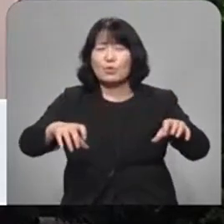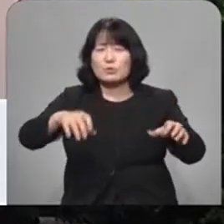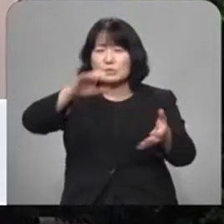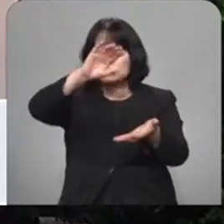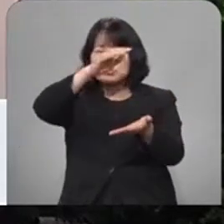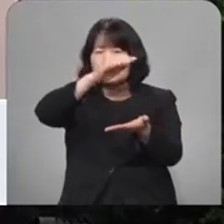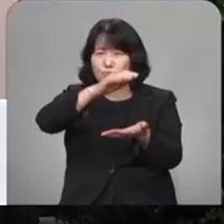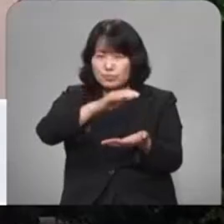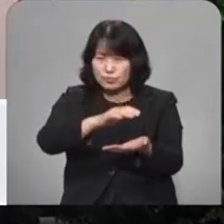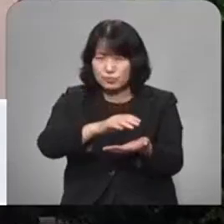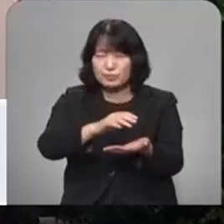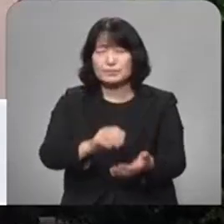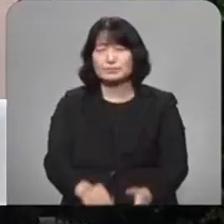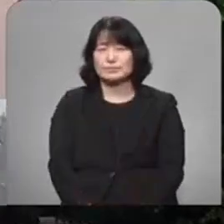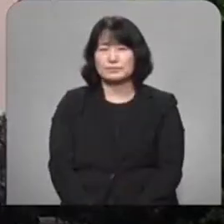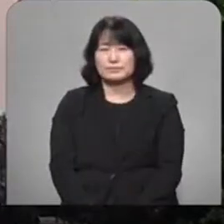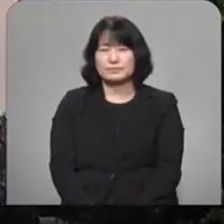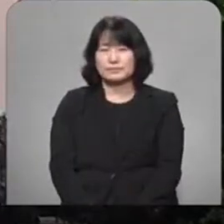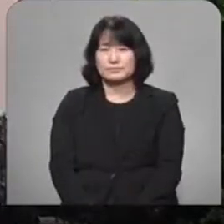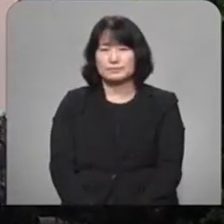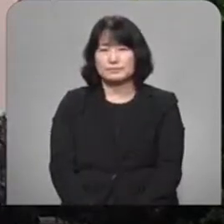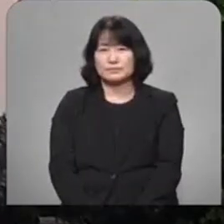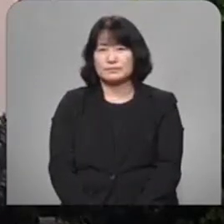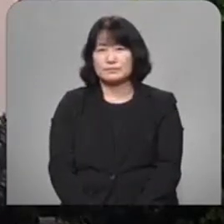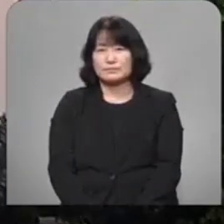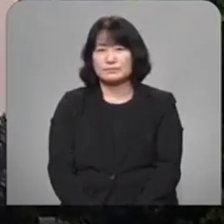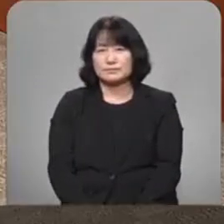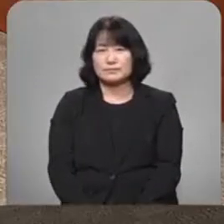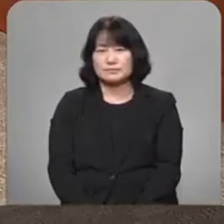드러내고 있습니다 엄기숙 기자의 보도입니다